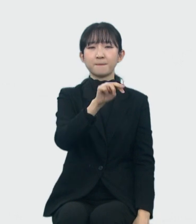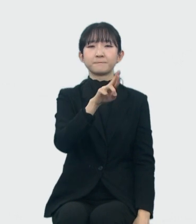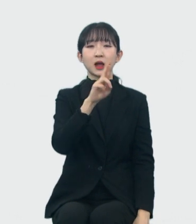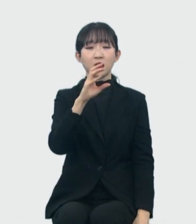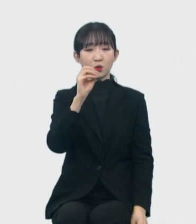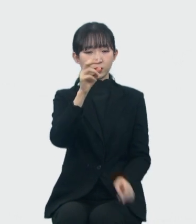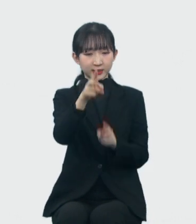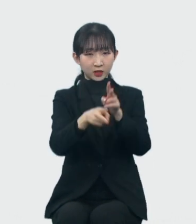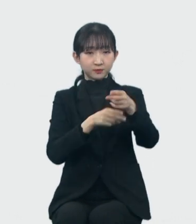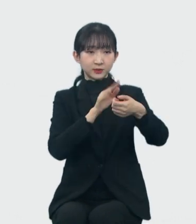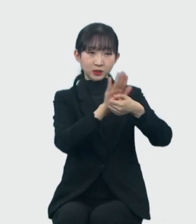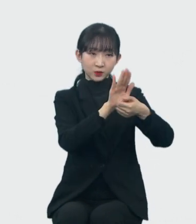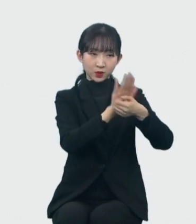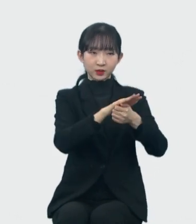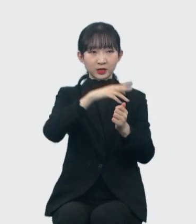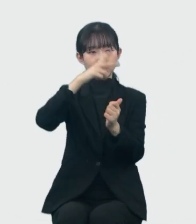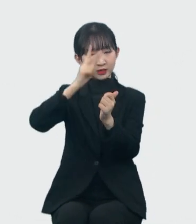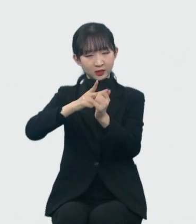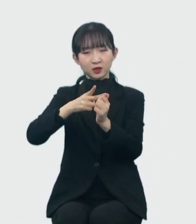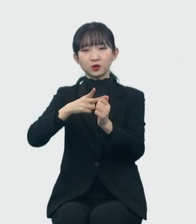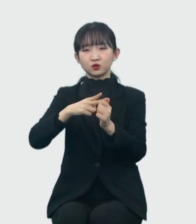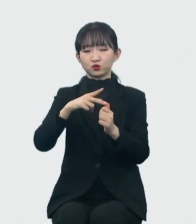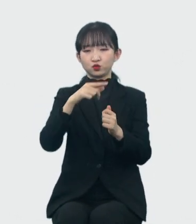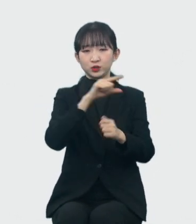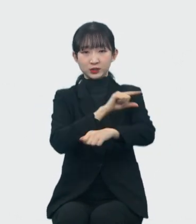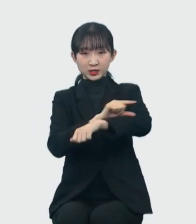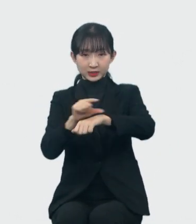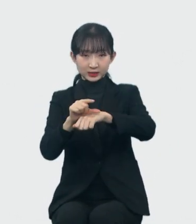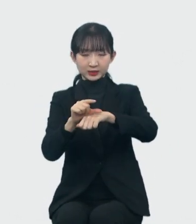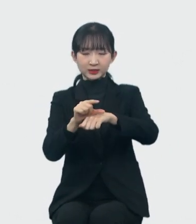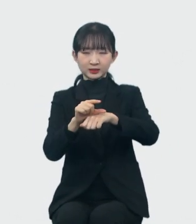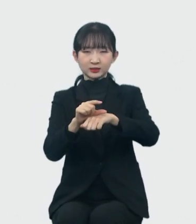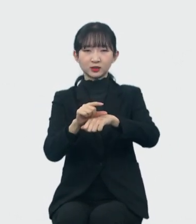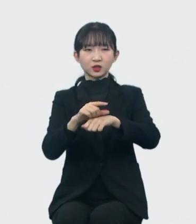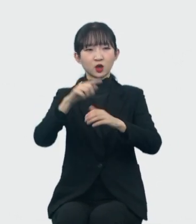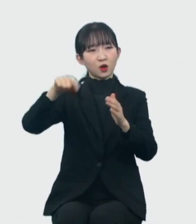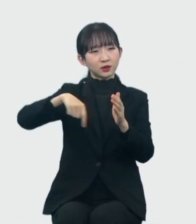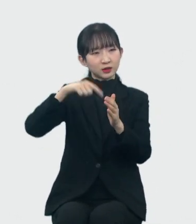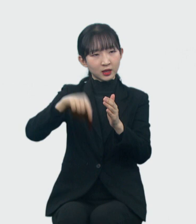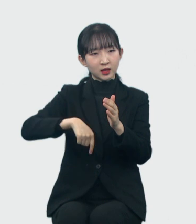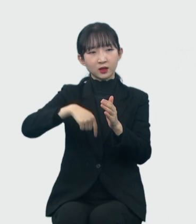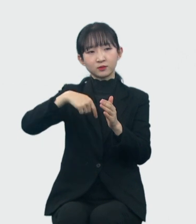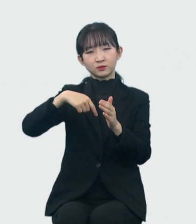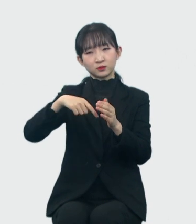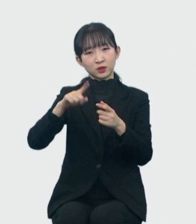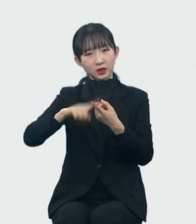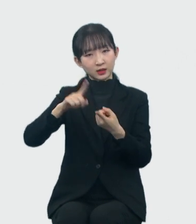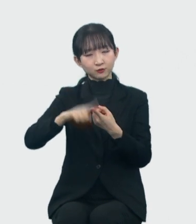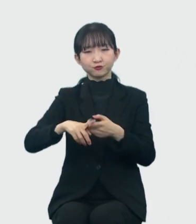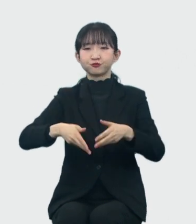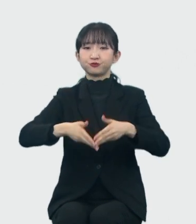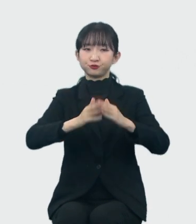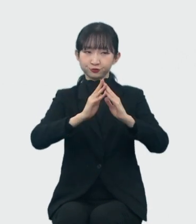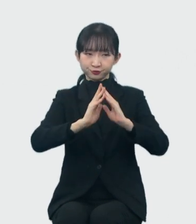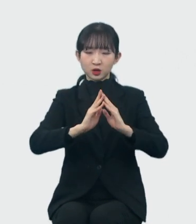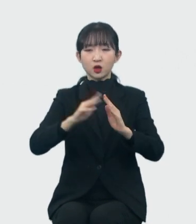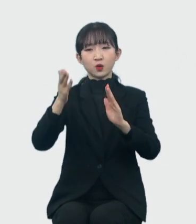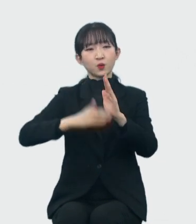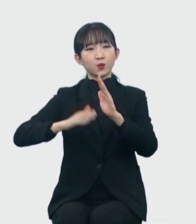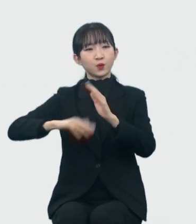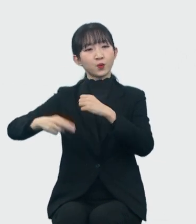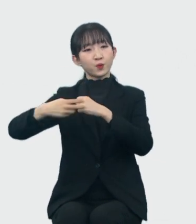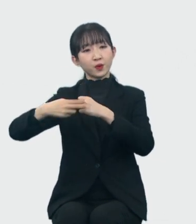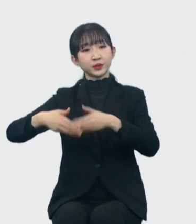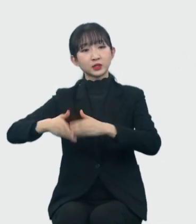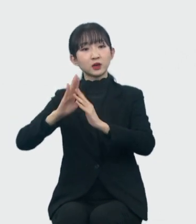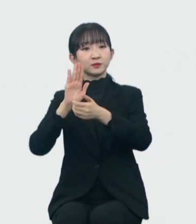산업지원, 제2공항철도, GTX 노선, 영종 내부 트램 등 광역교통망 구축, 공공병원